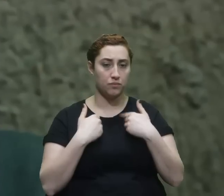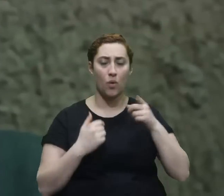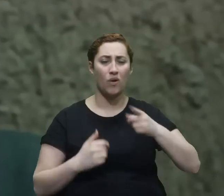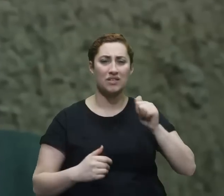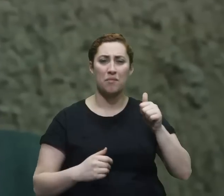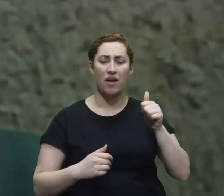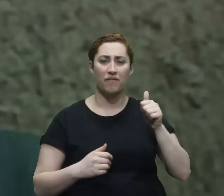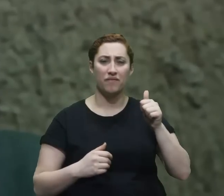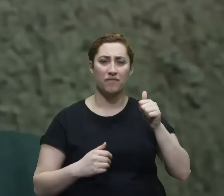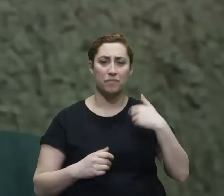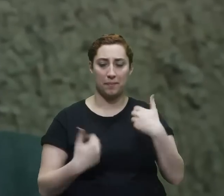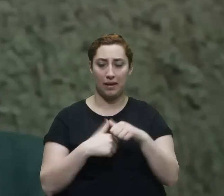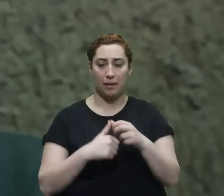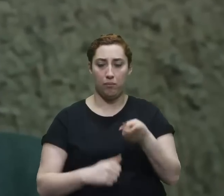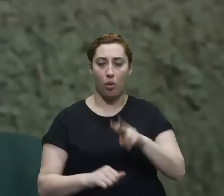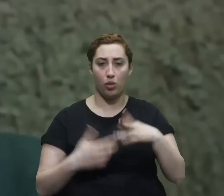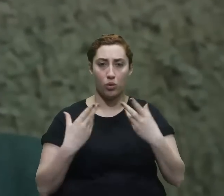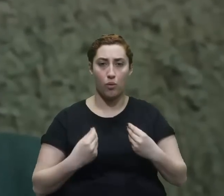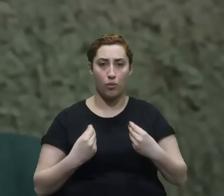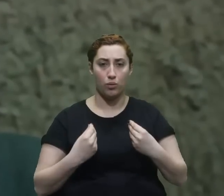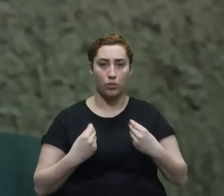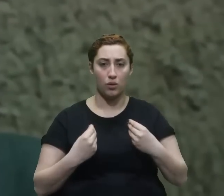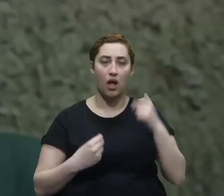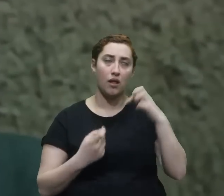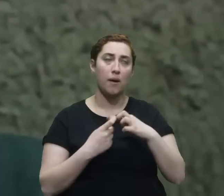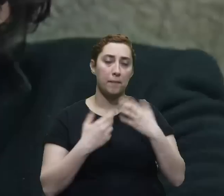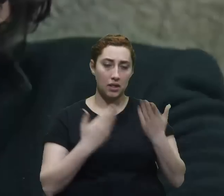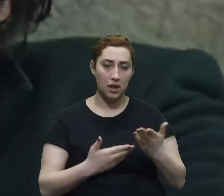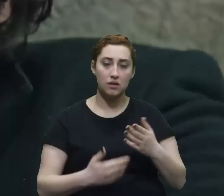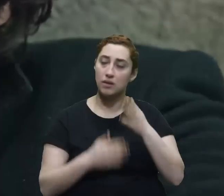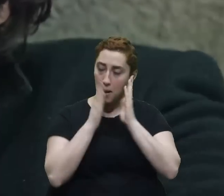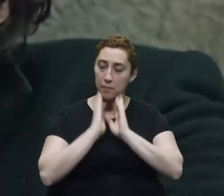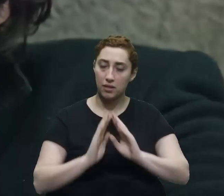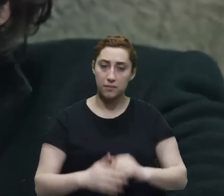O ara karım vefat etmişti. Allah rahmet eylesin.